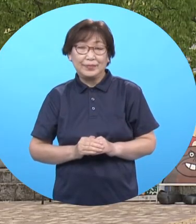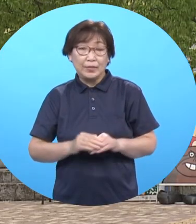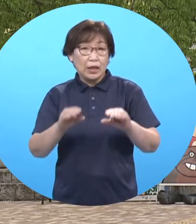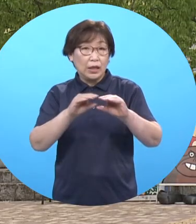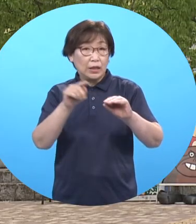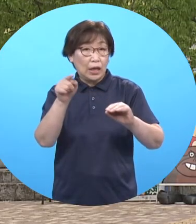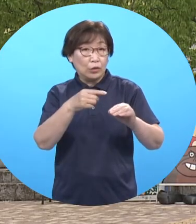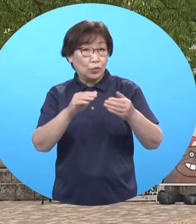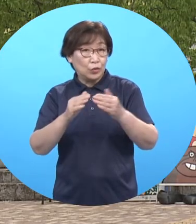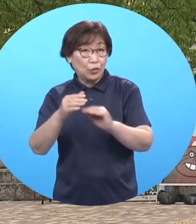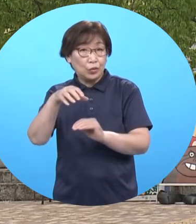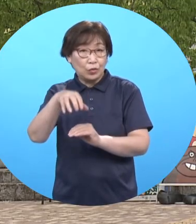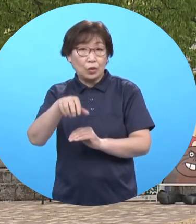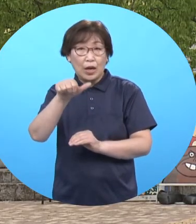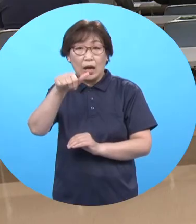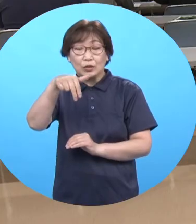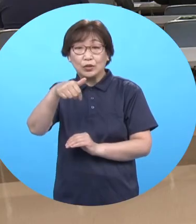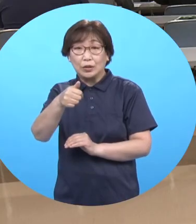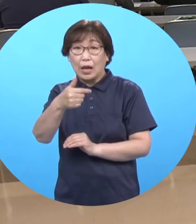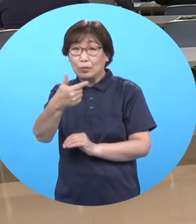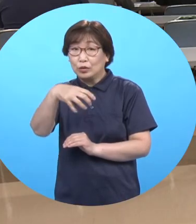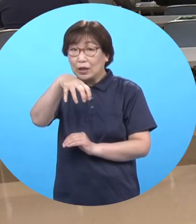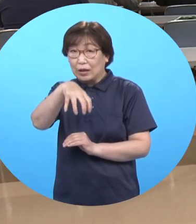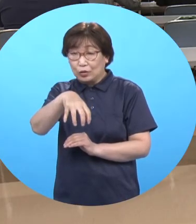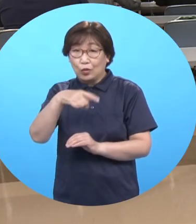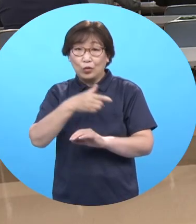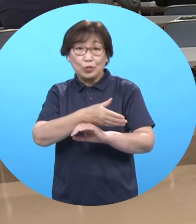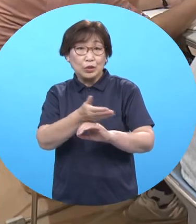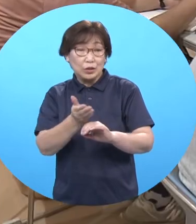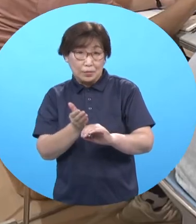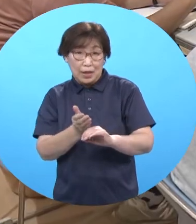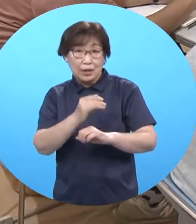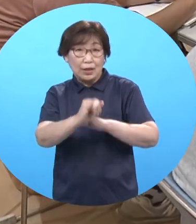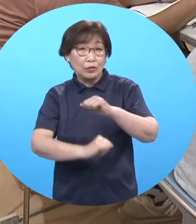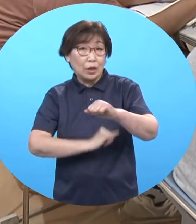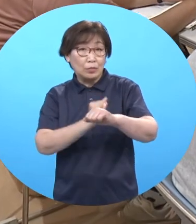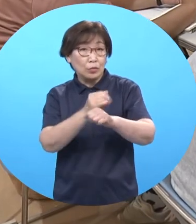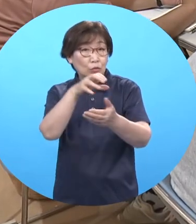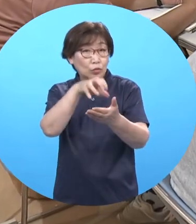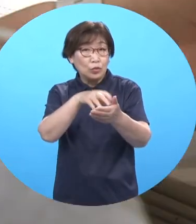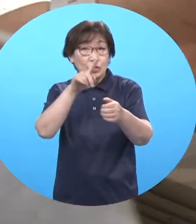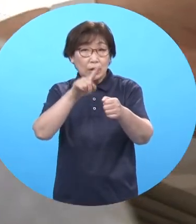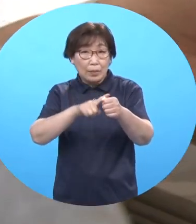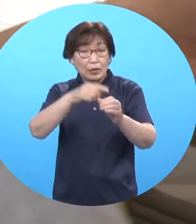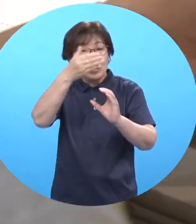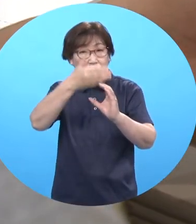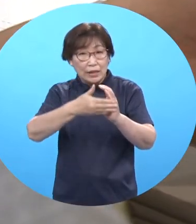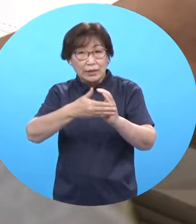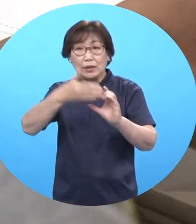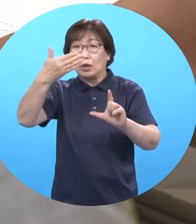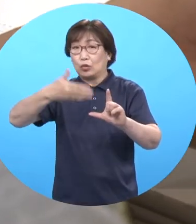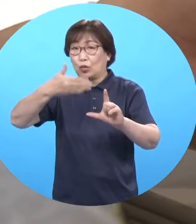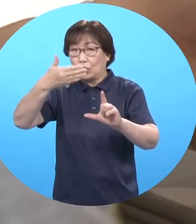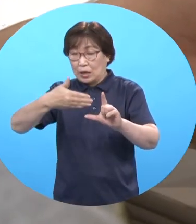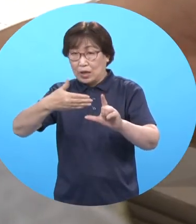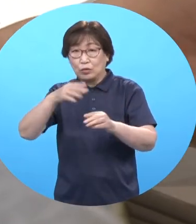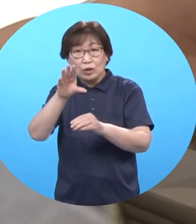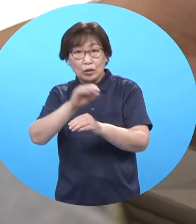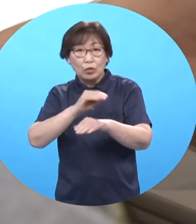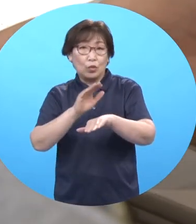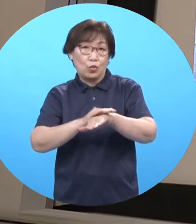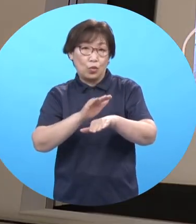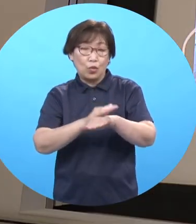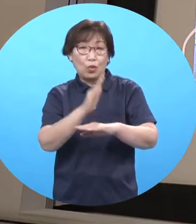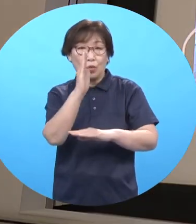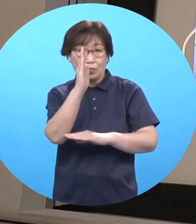板野町のアスタムランド徳島で SNS に投稿するための写真や動画の撮影方法などを学ぶ講座が開か